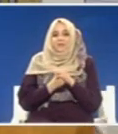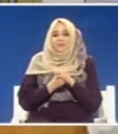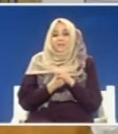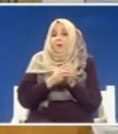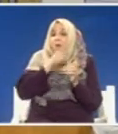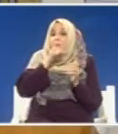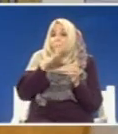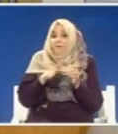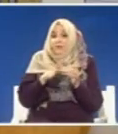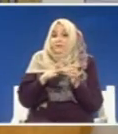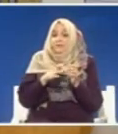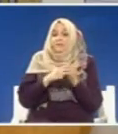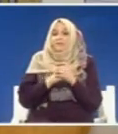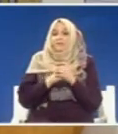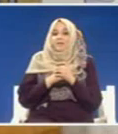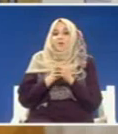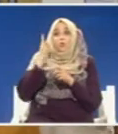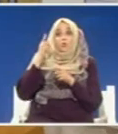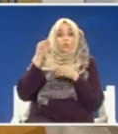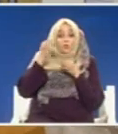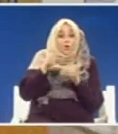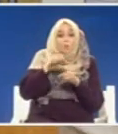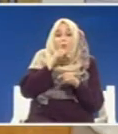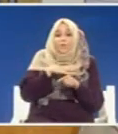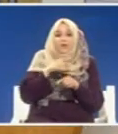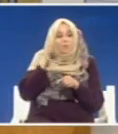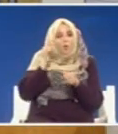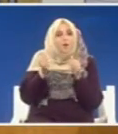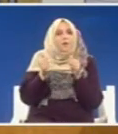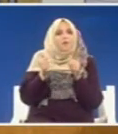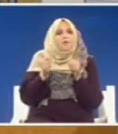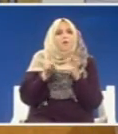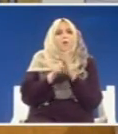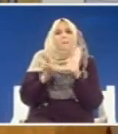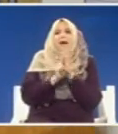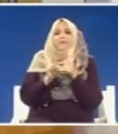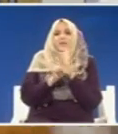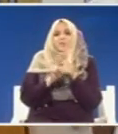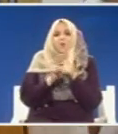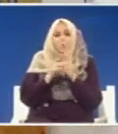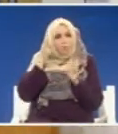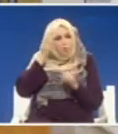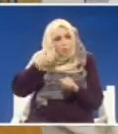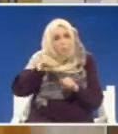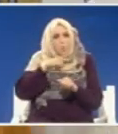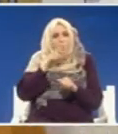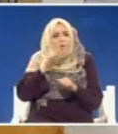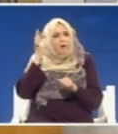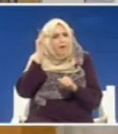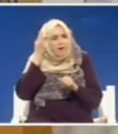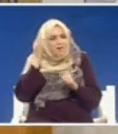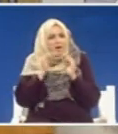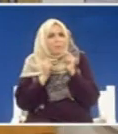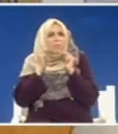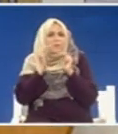الرسول صلى الله عليه وسلم جعله الله تعالى قدوة لنا في جميع صفات الكمال والنبل والأخلاق